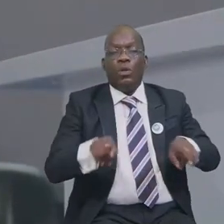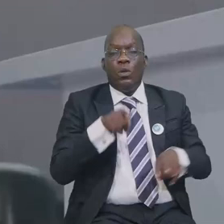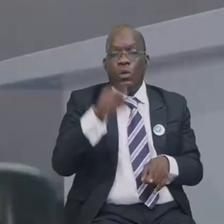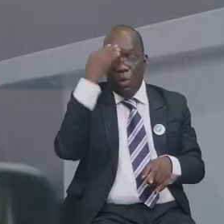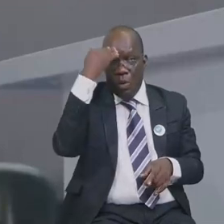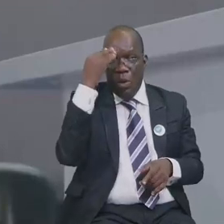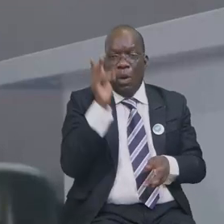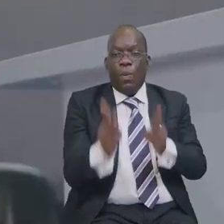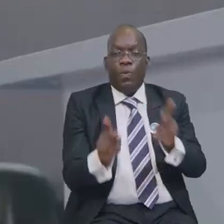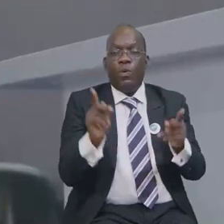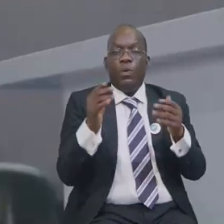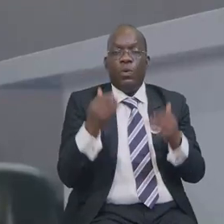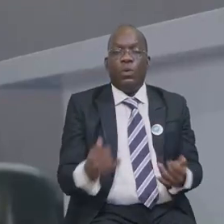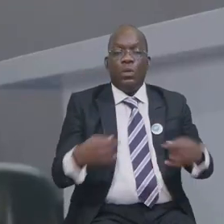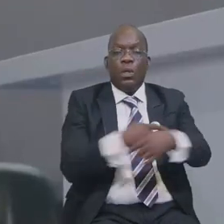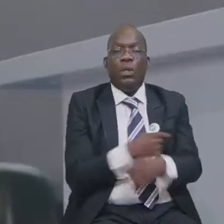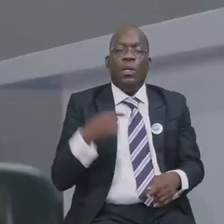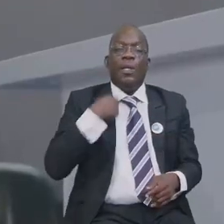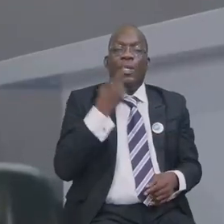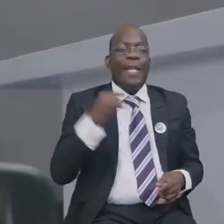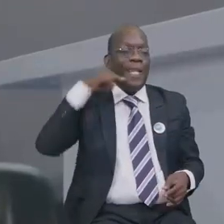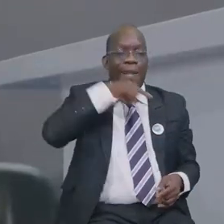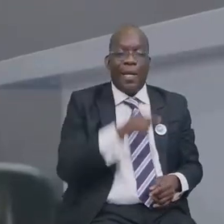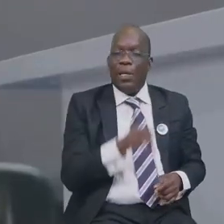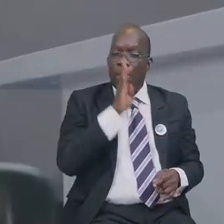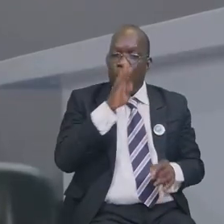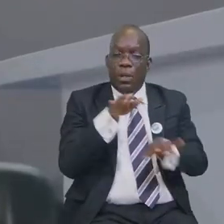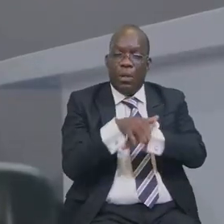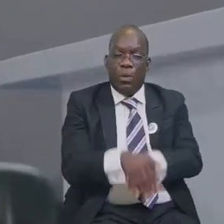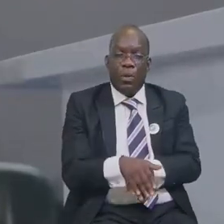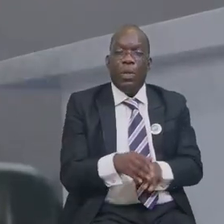mentent, étant hypocrites, ils